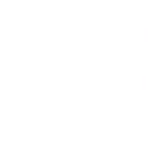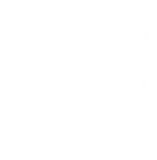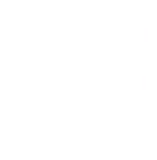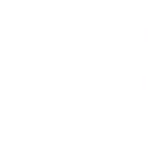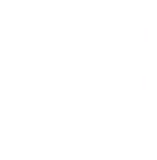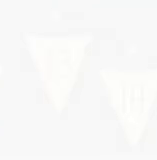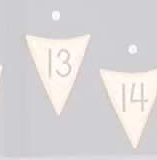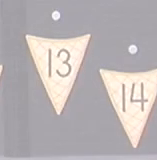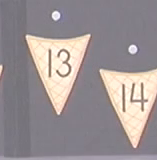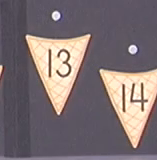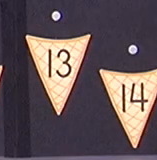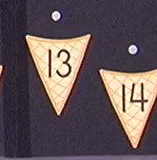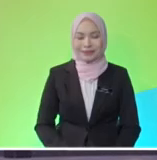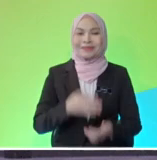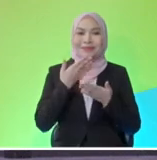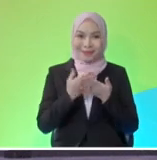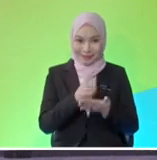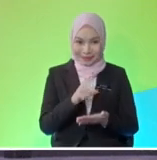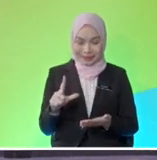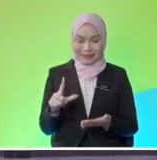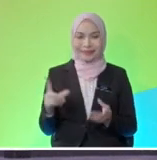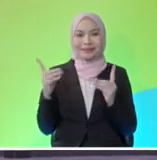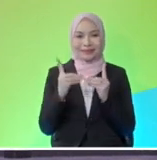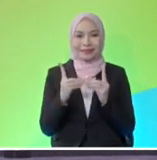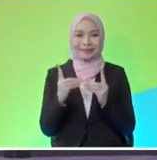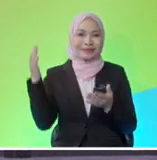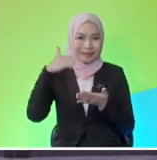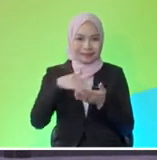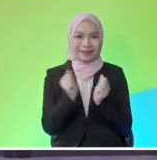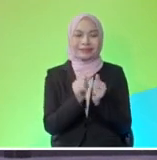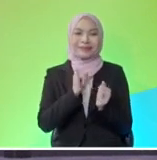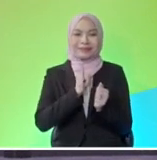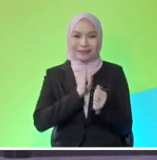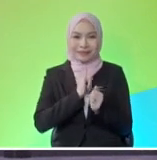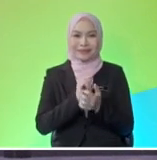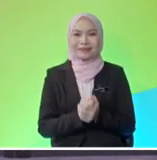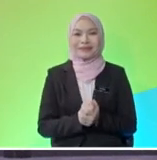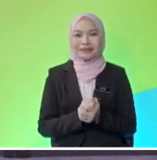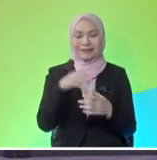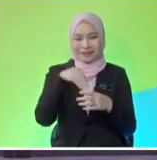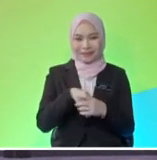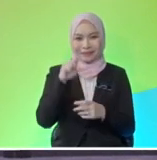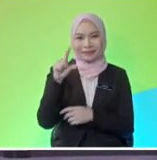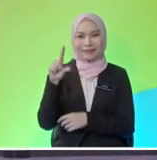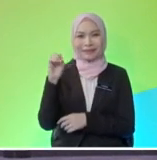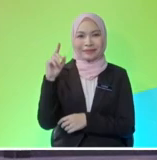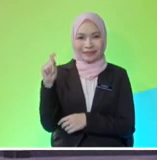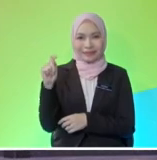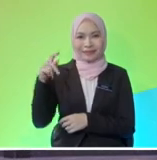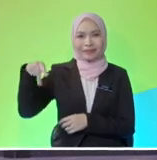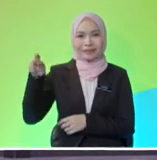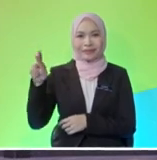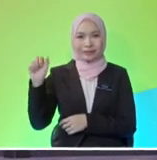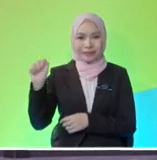KPM. Baiklah, kembali bersama saya Aiman Sufian Azman dalam slot prasekolah. Pada hari ini kita dalam mata